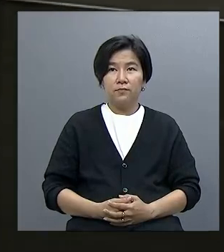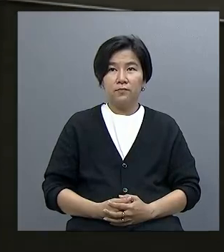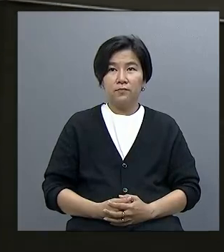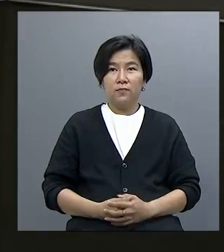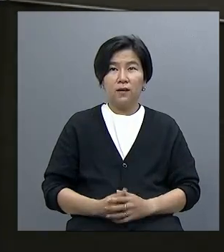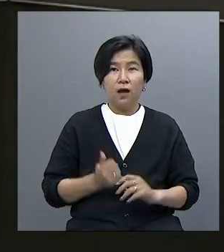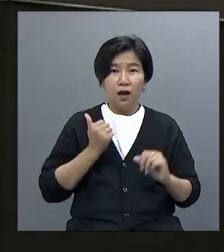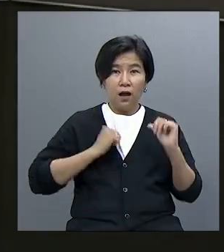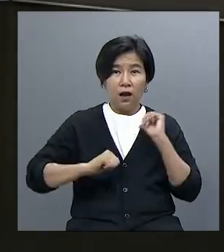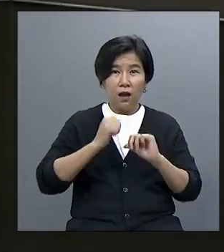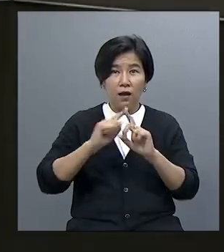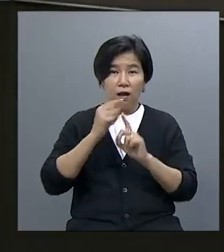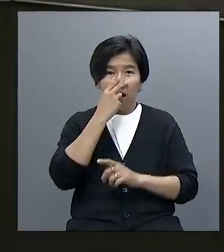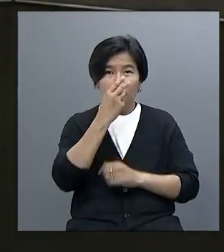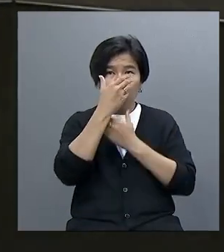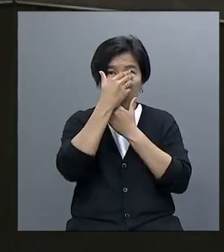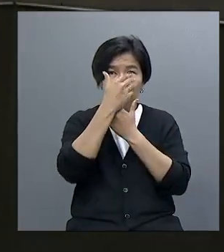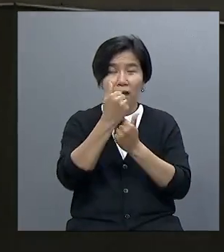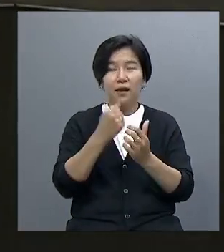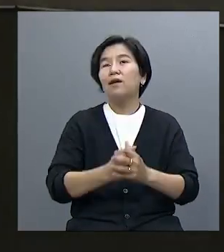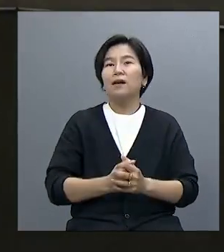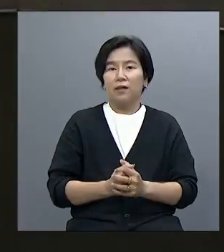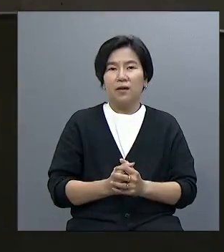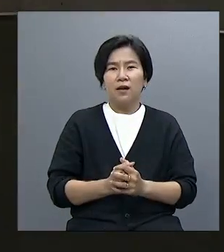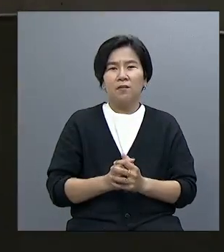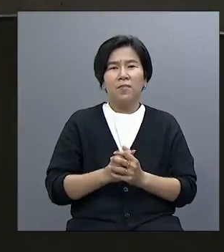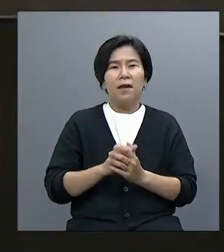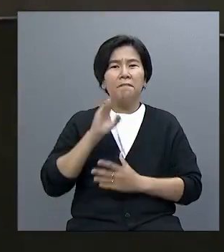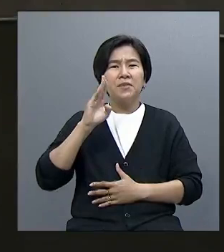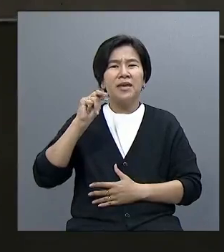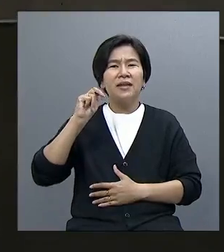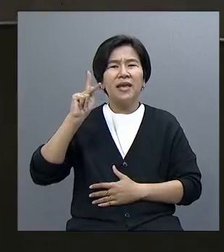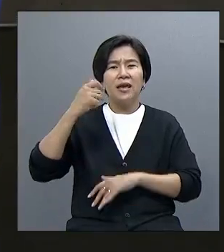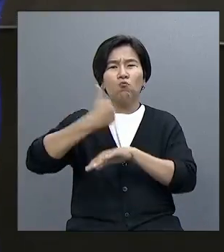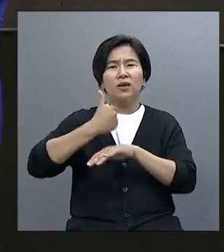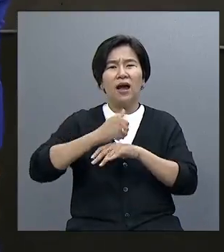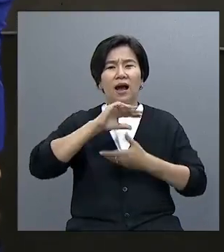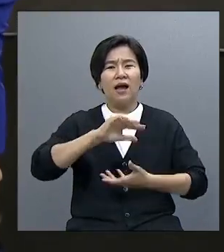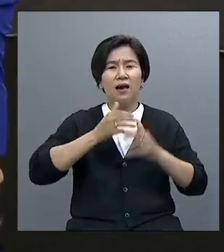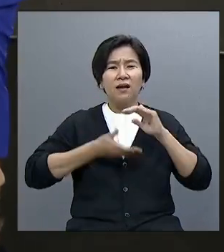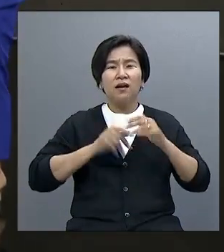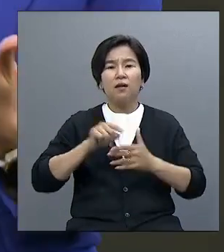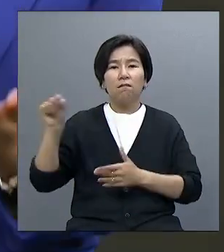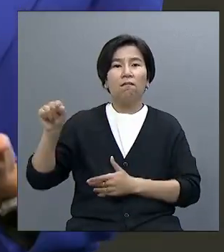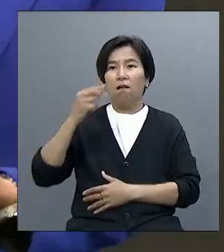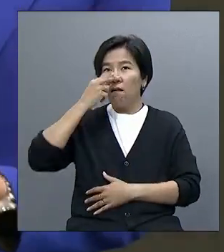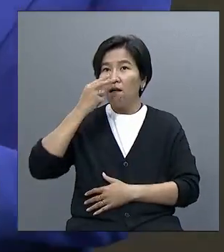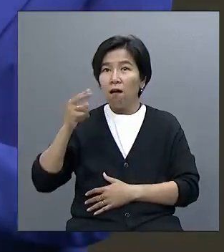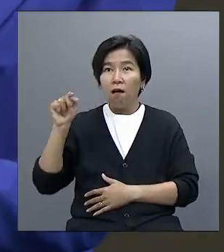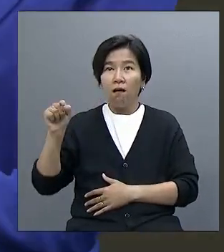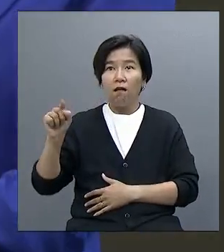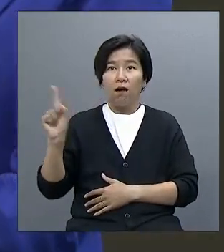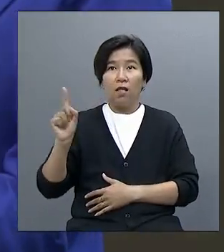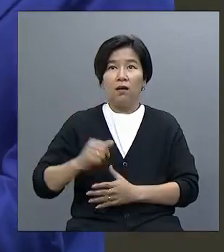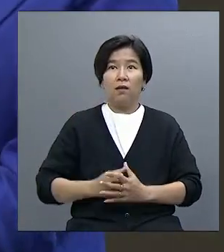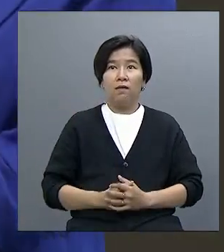สนใจมากเห็นน้องเชอปรางตอนที่ถ้าเกิดใครได้ดูโหมโรงบุษบาลุยไฟก็จะเห็นว่าน้องเ